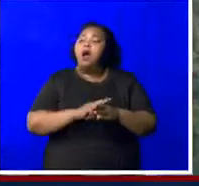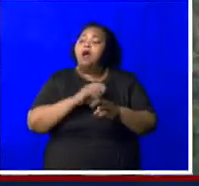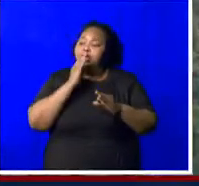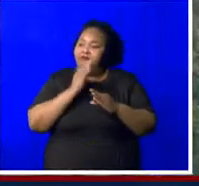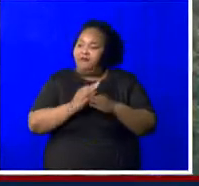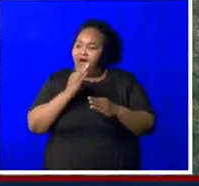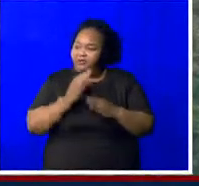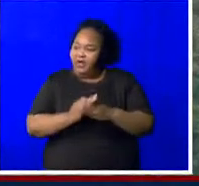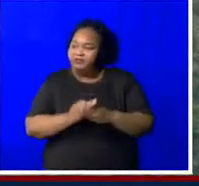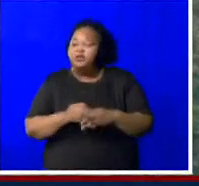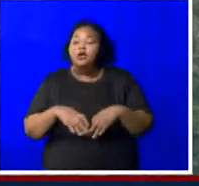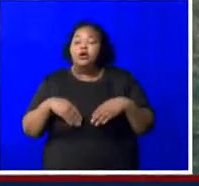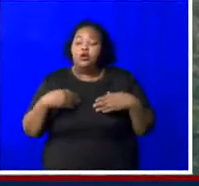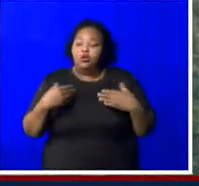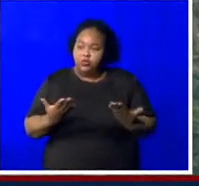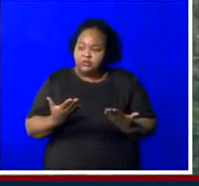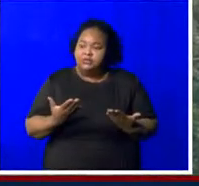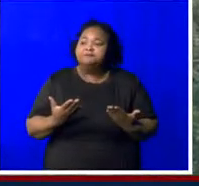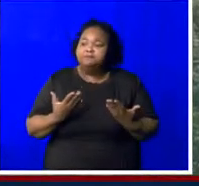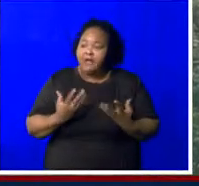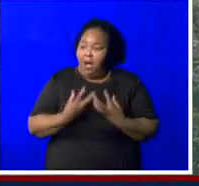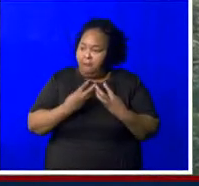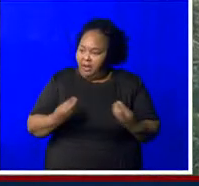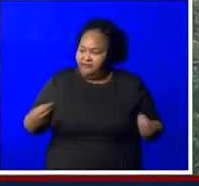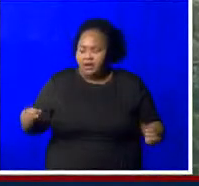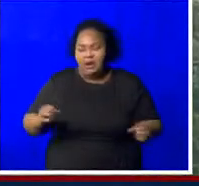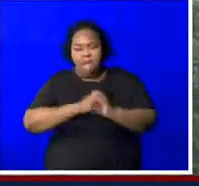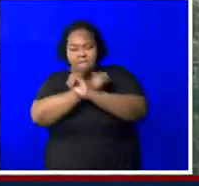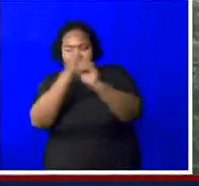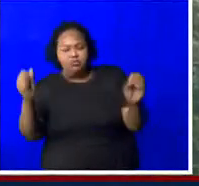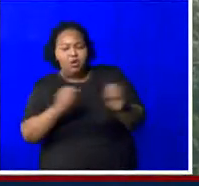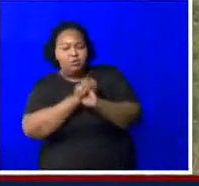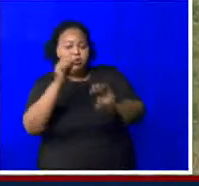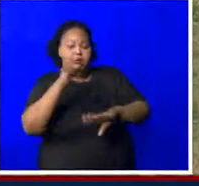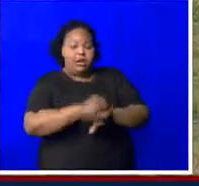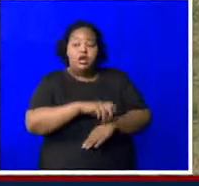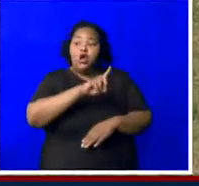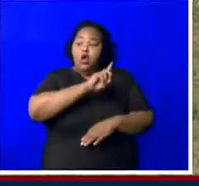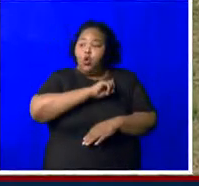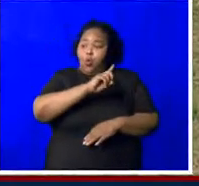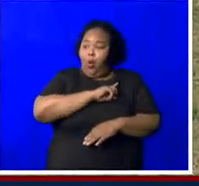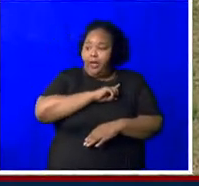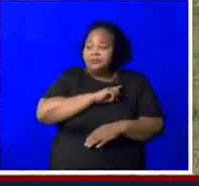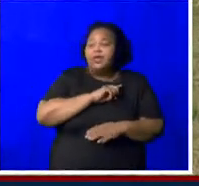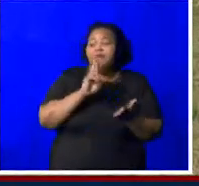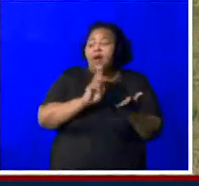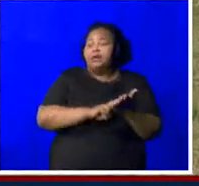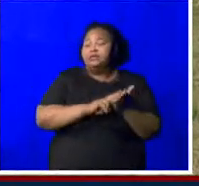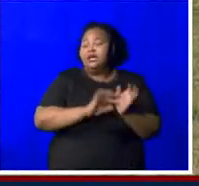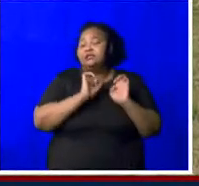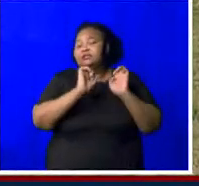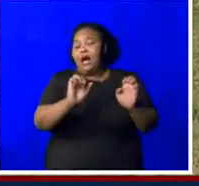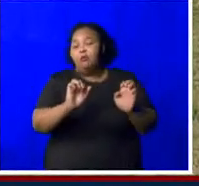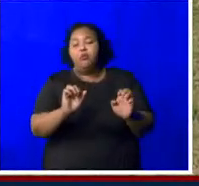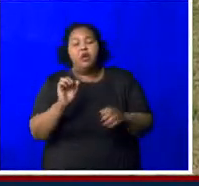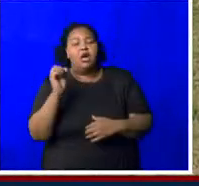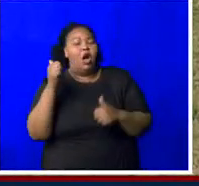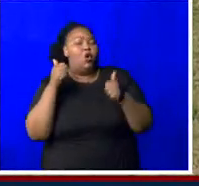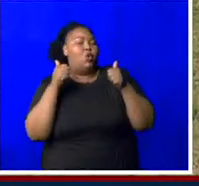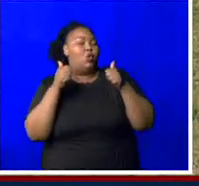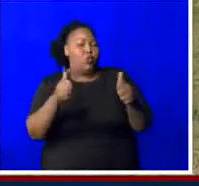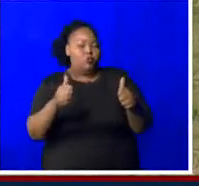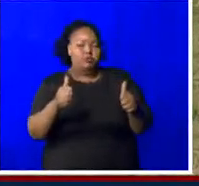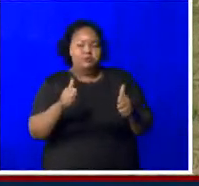bathuthukise imiphumela yalesikolo ibe ngileyo lemihle njengoba bese bacalile. eTindzabeni teEswatini TV ngombongo